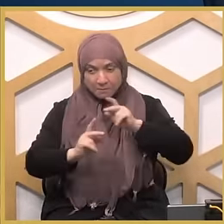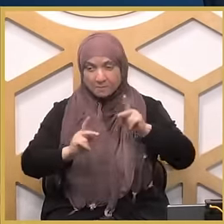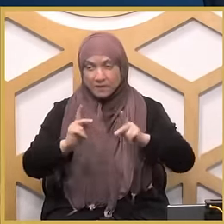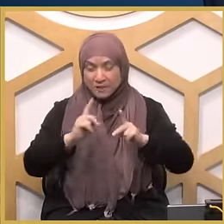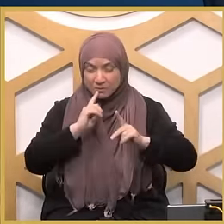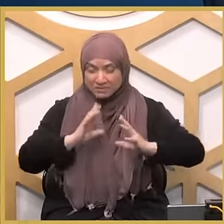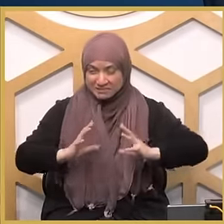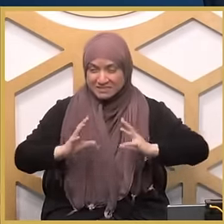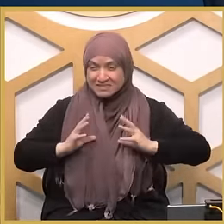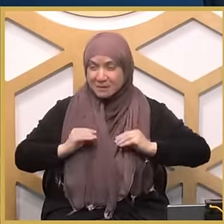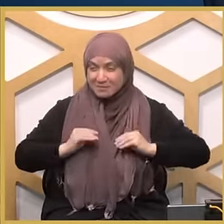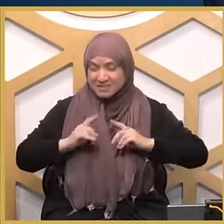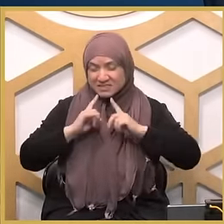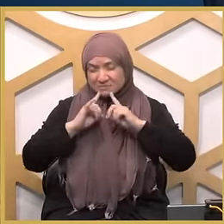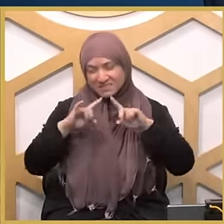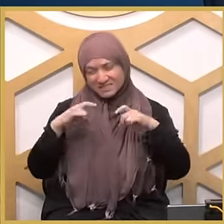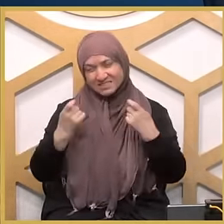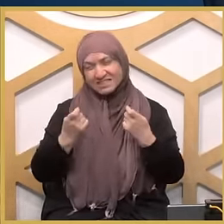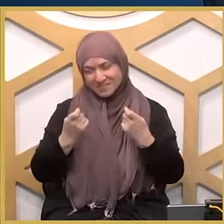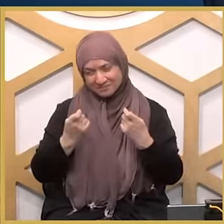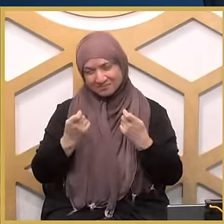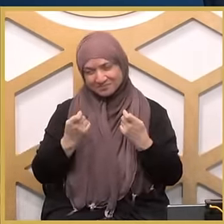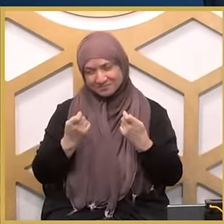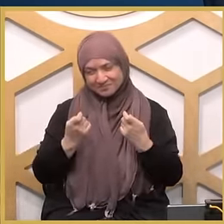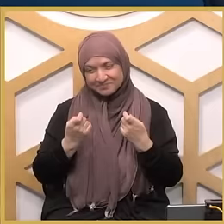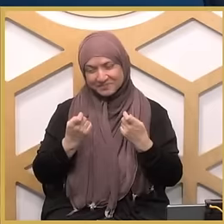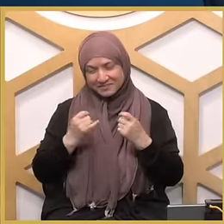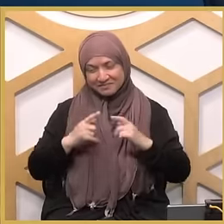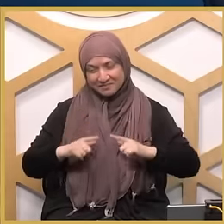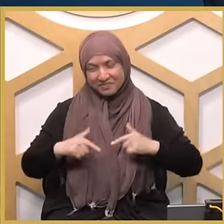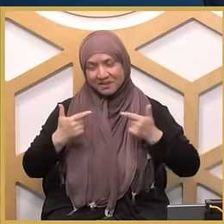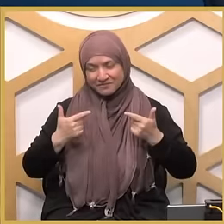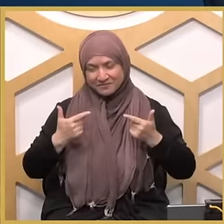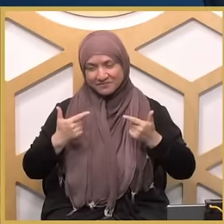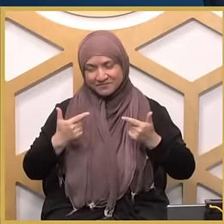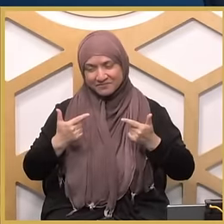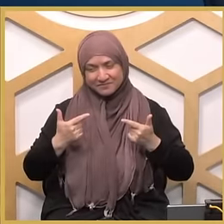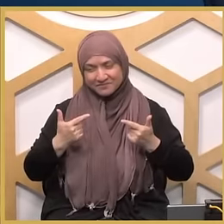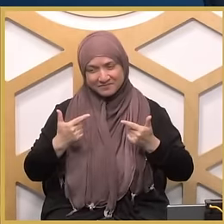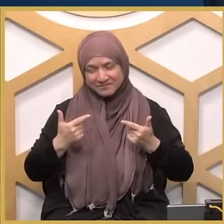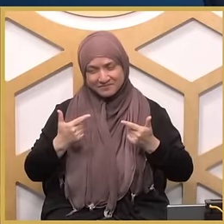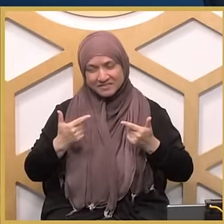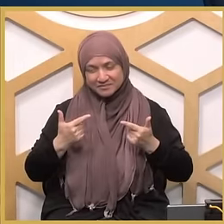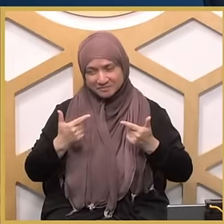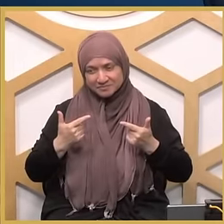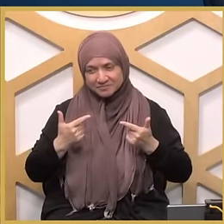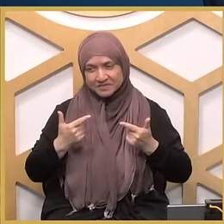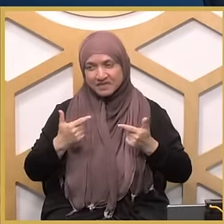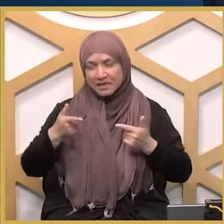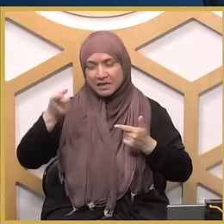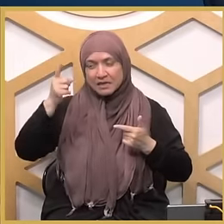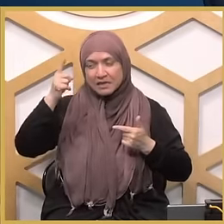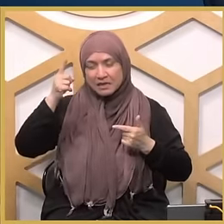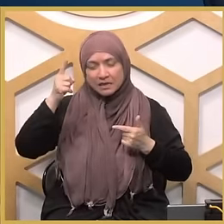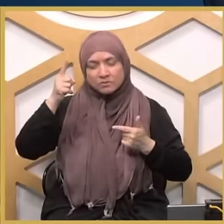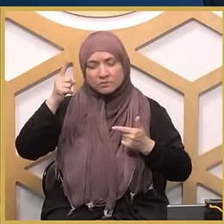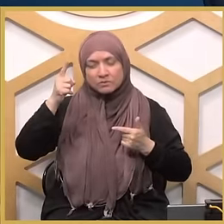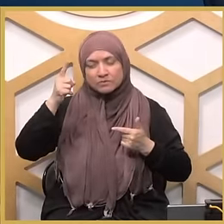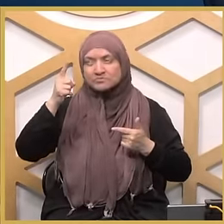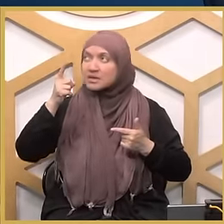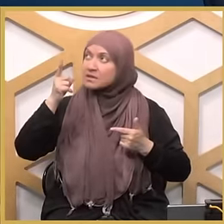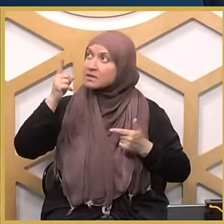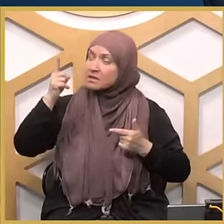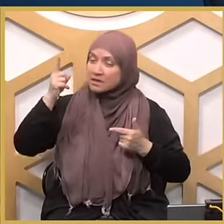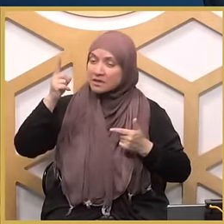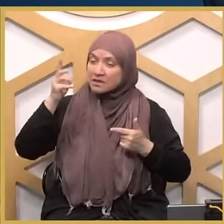وتركه. That it is really, it causes Allah subhanahu wa ta'ala to abandon this person and forsake them completely. وَتَخْلِيَتَهُ بَيْنَهُ